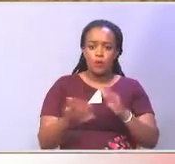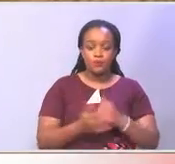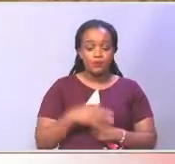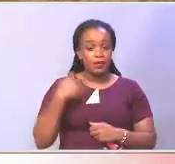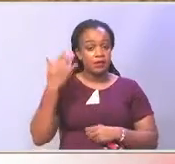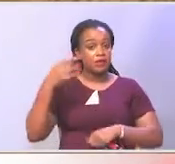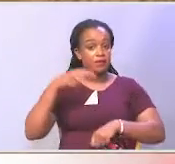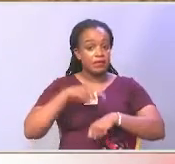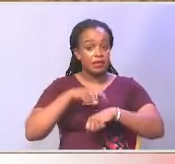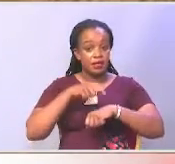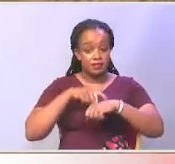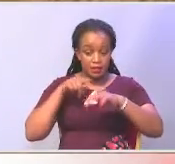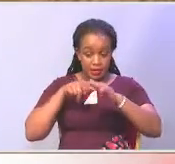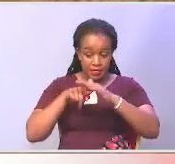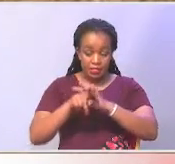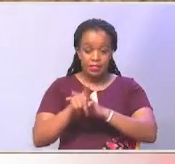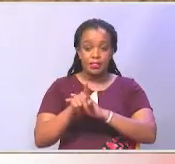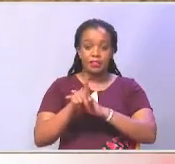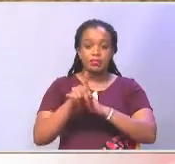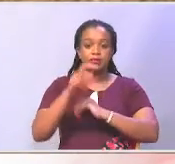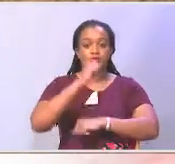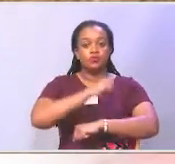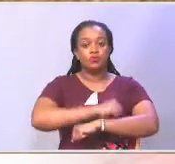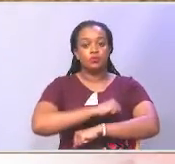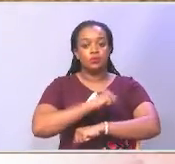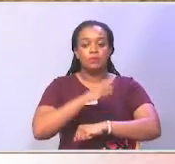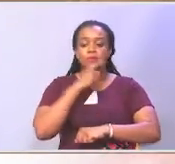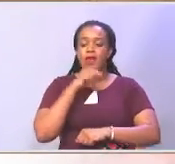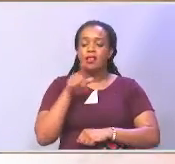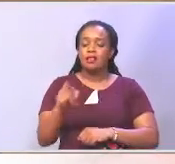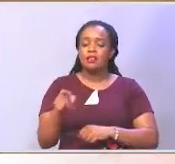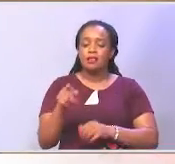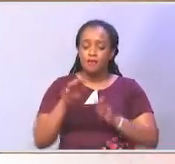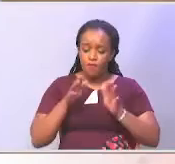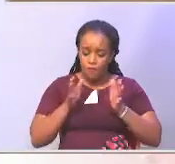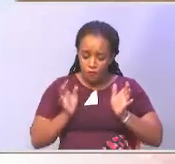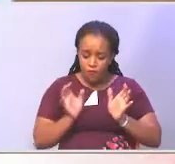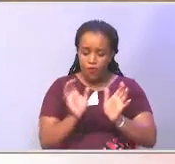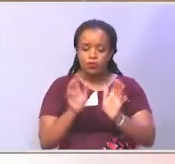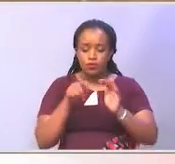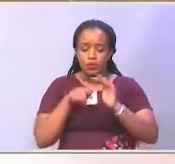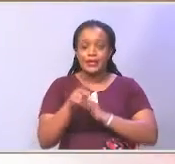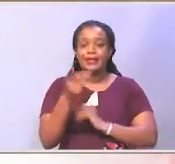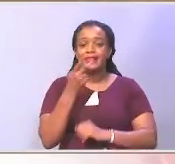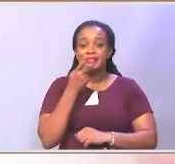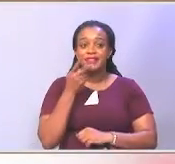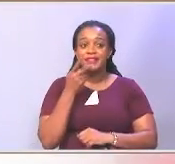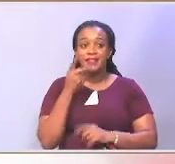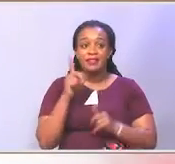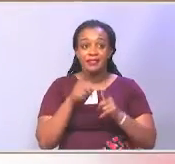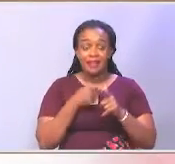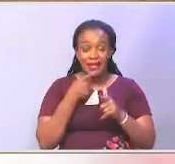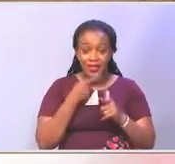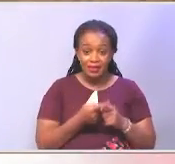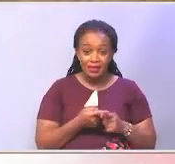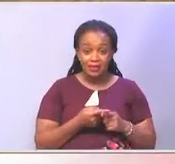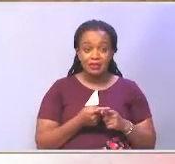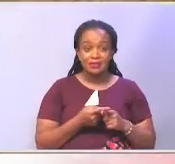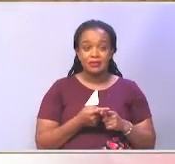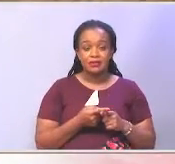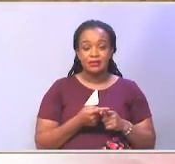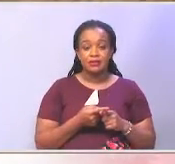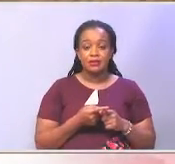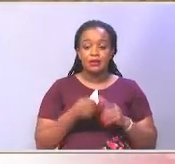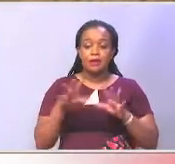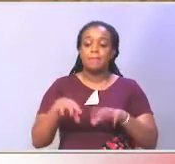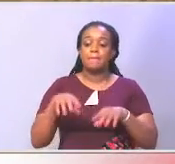hiyo kwa shule ya maksudi, ananilazimisha kuingia kwa jikoni, alafu anachukua